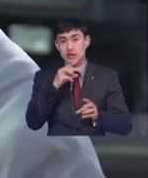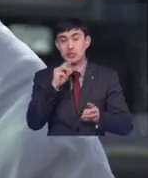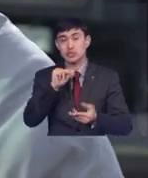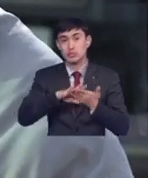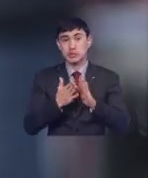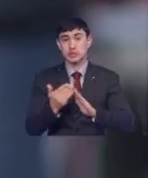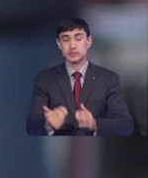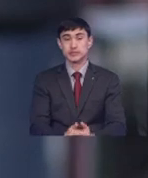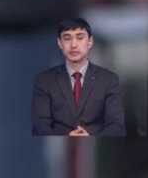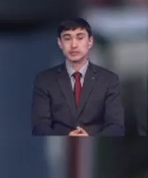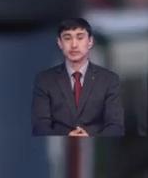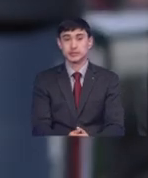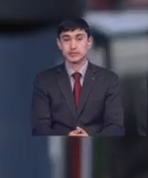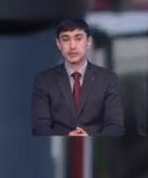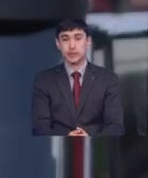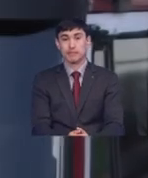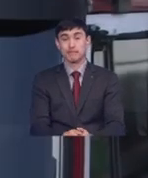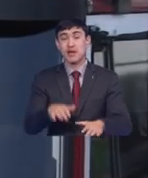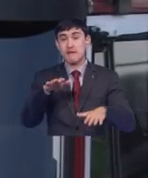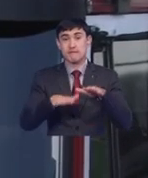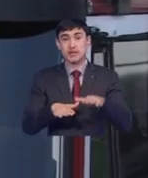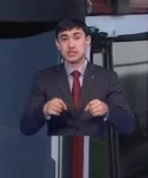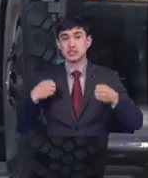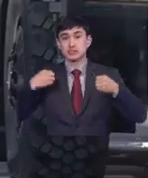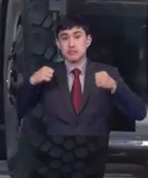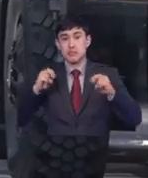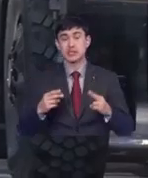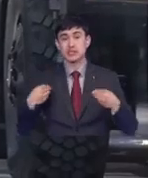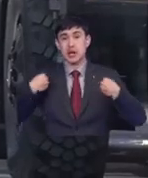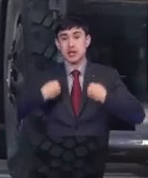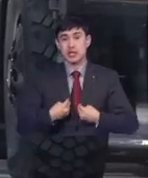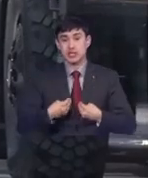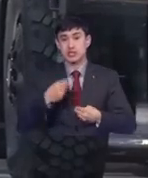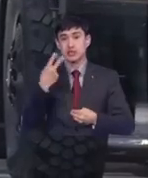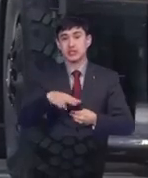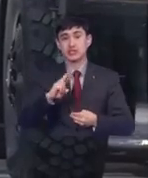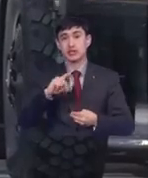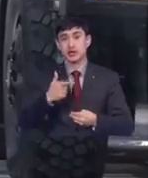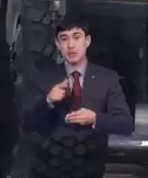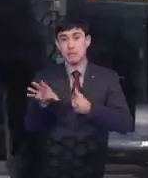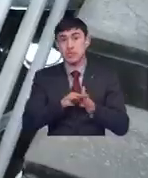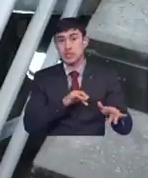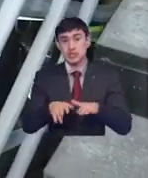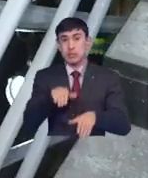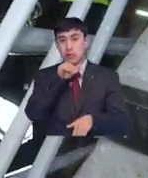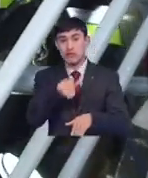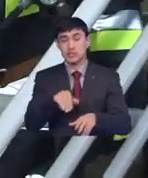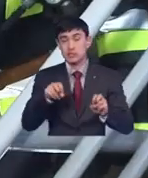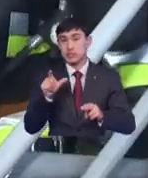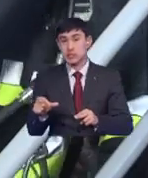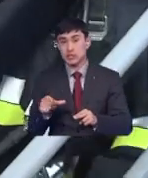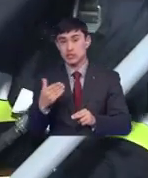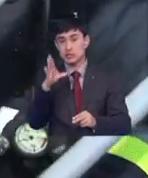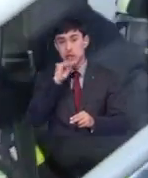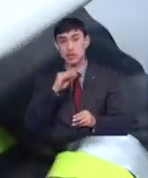ЧС. Вес спецодежды спасателей составляет около 20 килограммов. Однако благодаря быстрой реакции и профессионализму специалистов